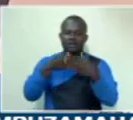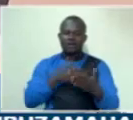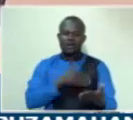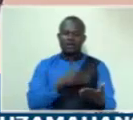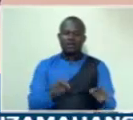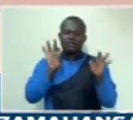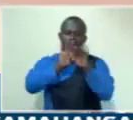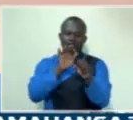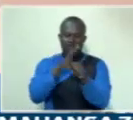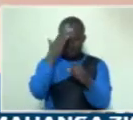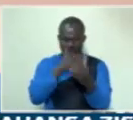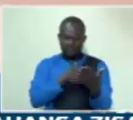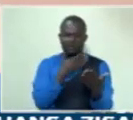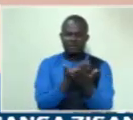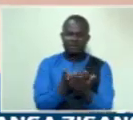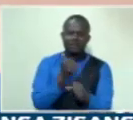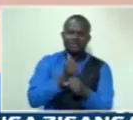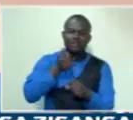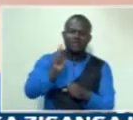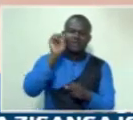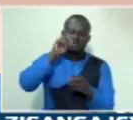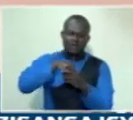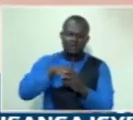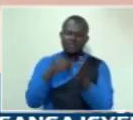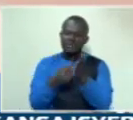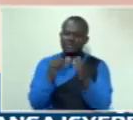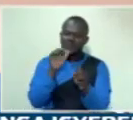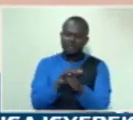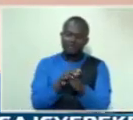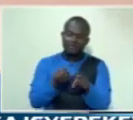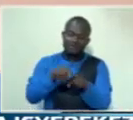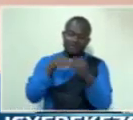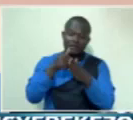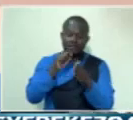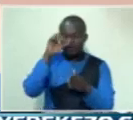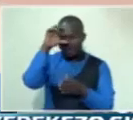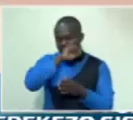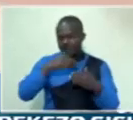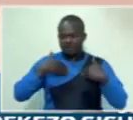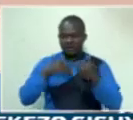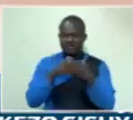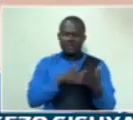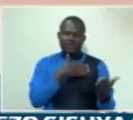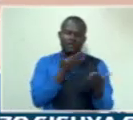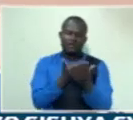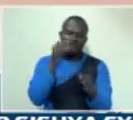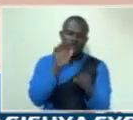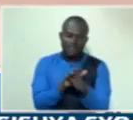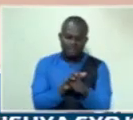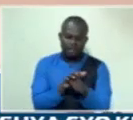n'ubwitange bukomeye akazi bakora karimo risike yo kuba nabo bahaburira ubuzima no kwitanga